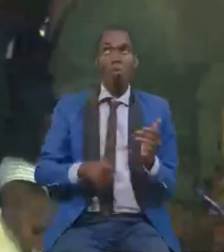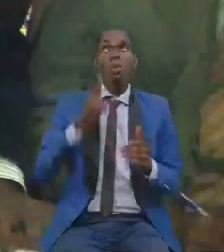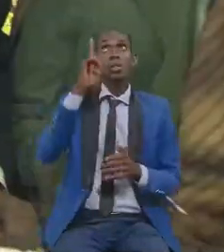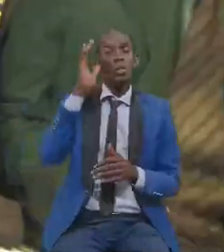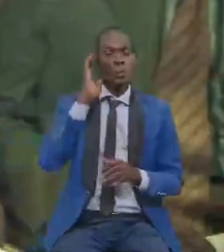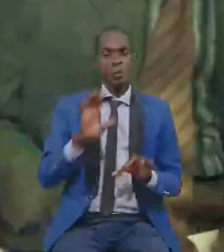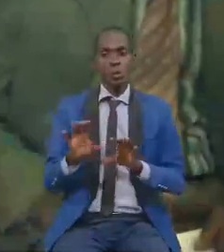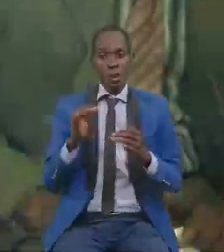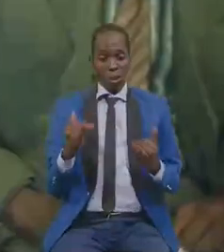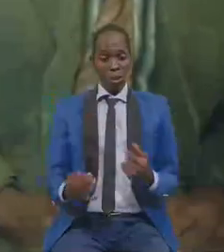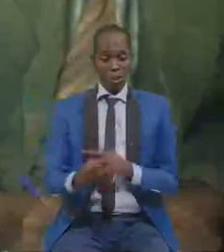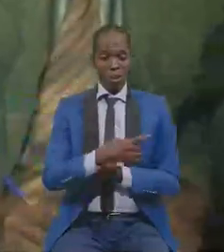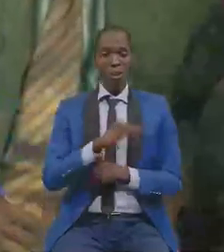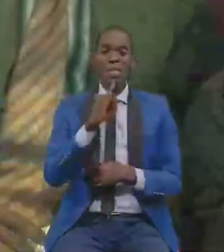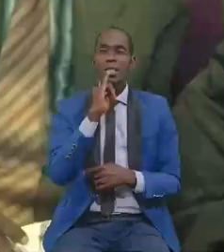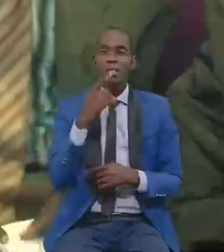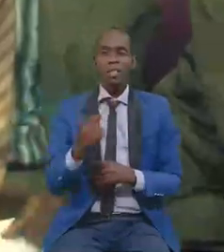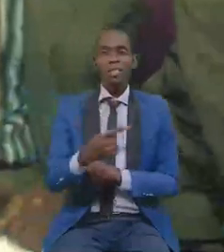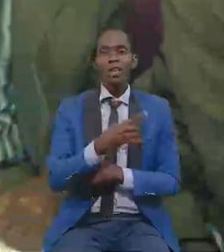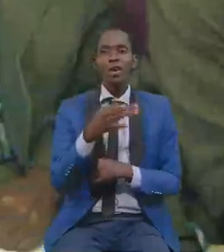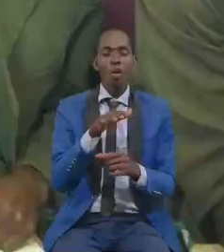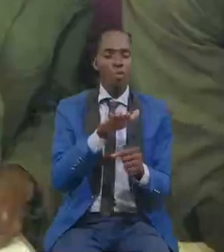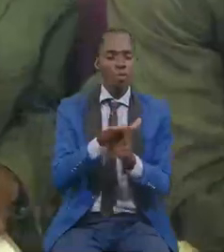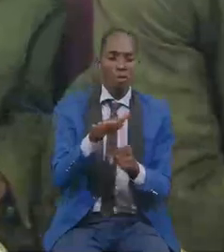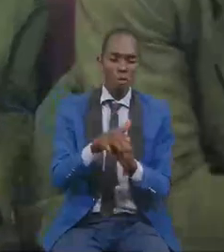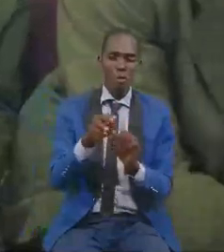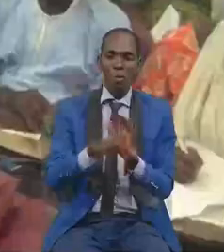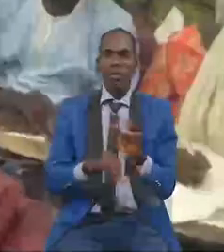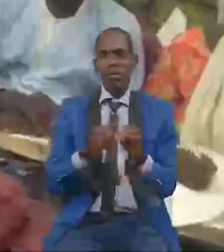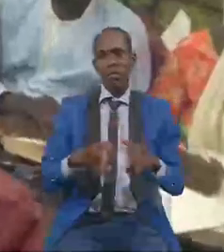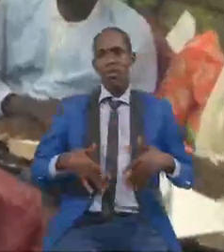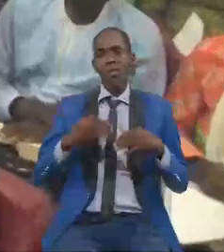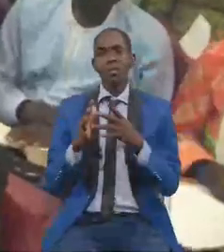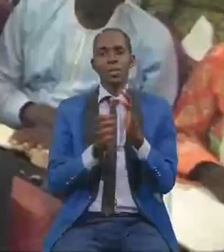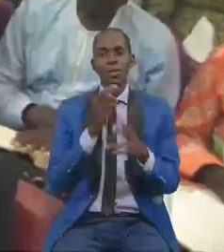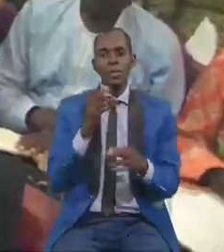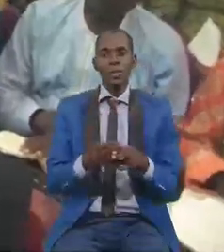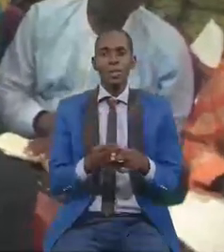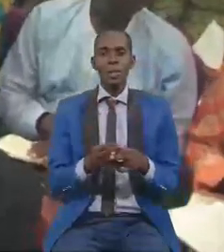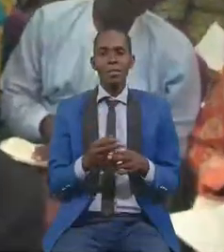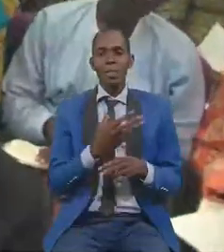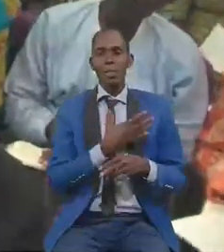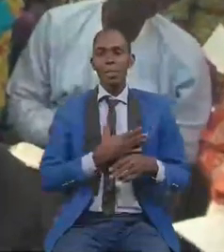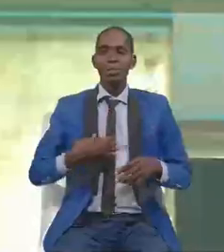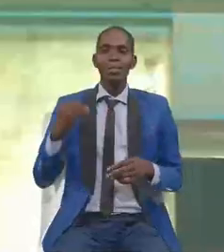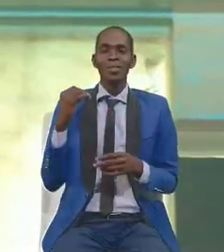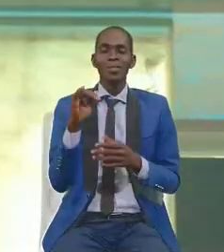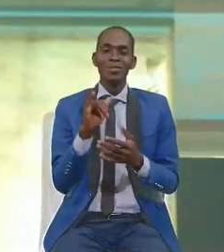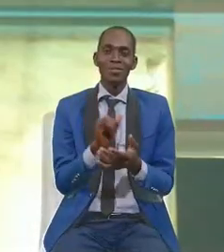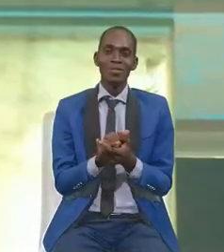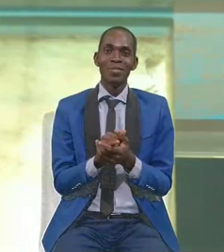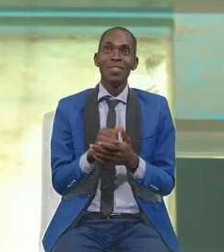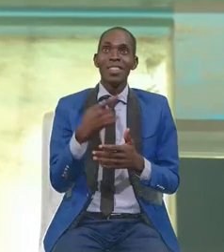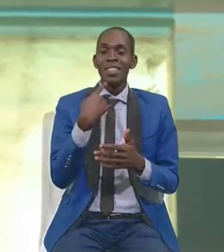le jour d'accomplissement dans votre vie. Qui donne la vie aux morts et qui appelle